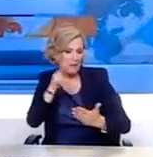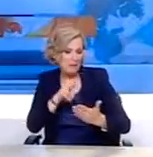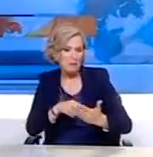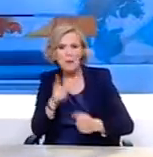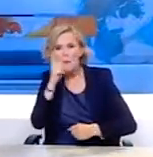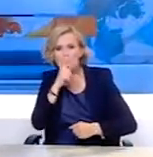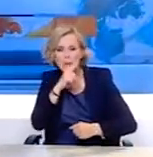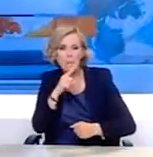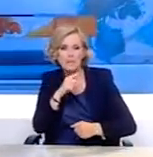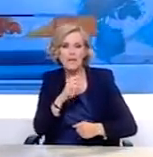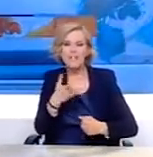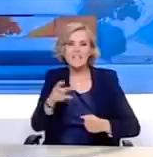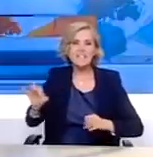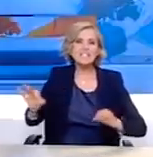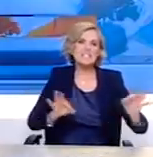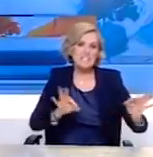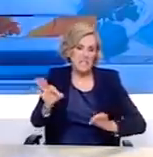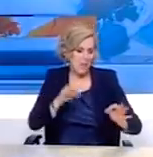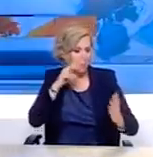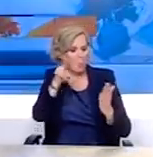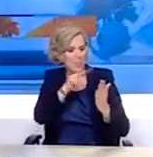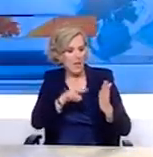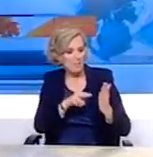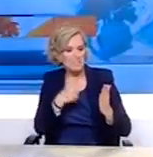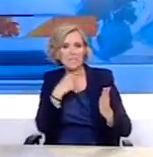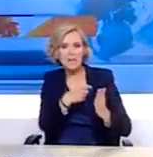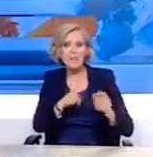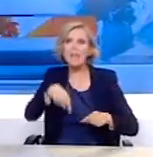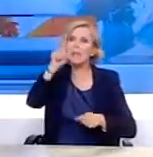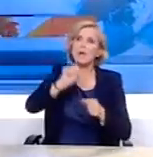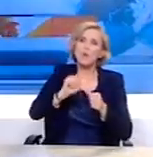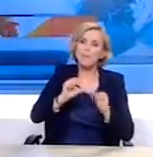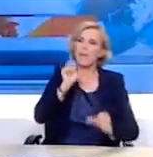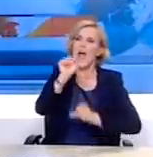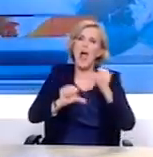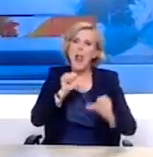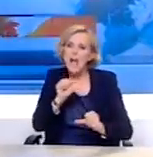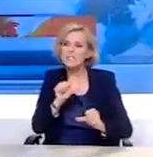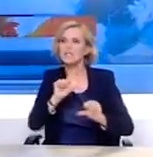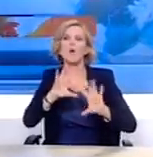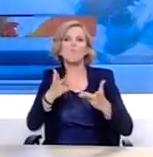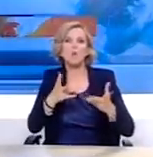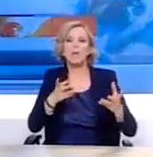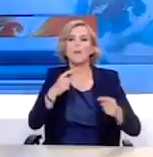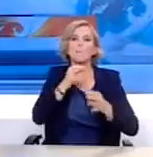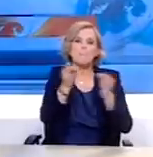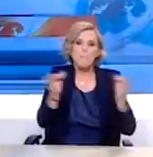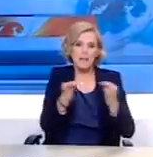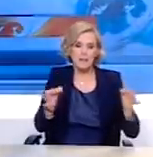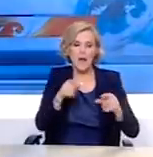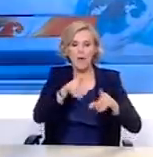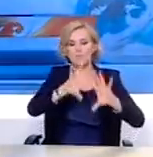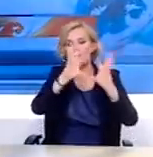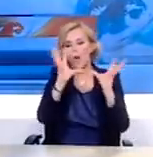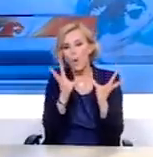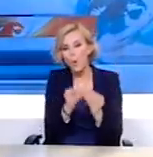σχέδιο για άρση μέτρων με διάφορες ημερομηνίες, που βγήκαν όμως από τη φαντασία αυτού που το έγραψε. Πρόκειται για παντελώς ανυπόστατο